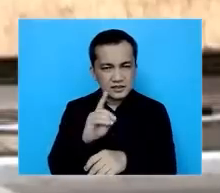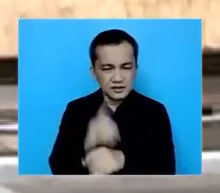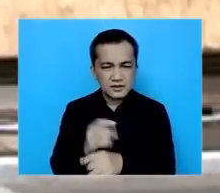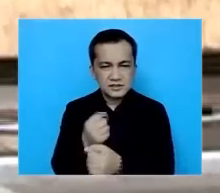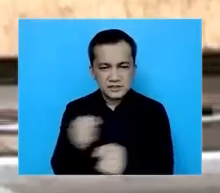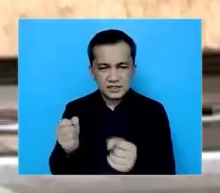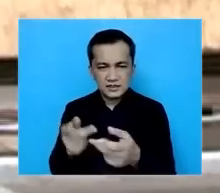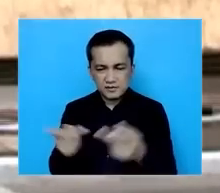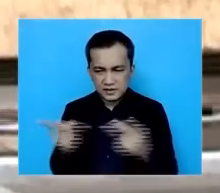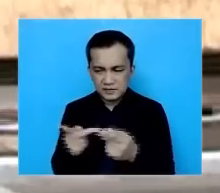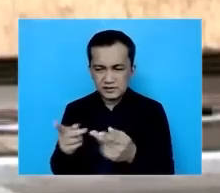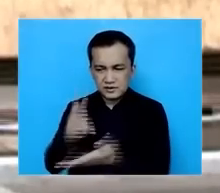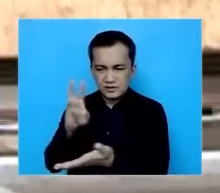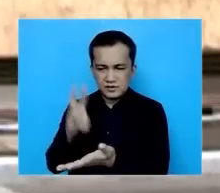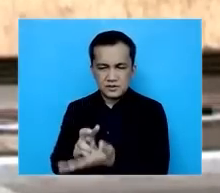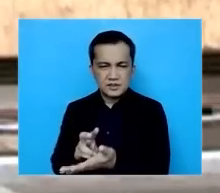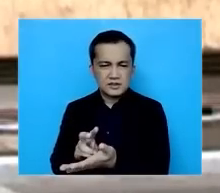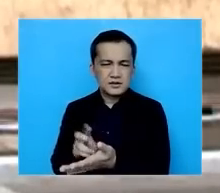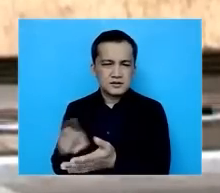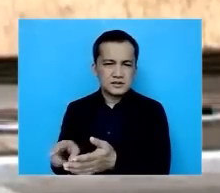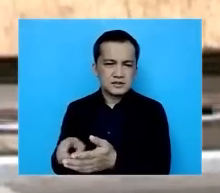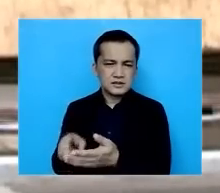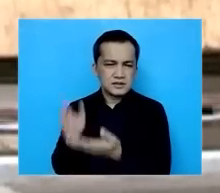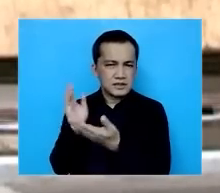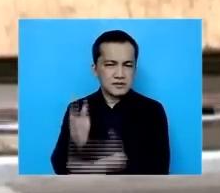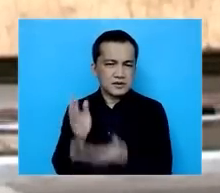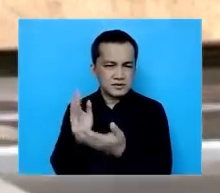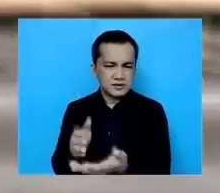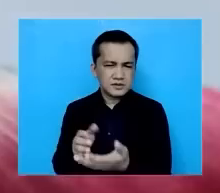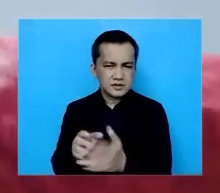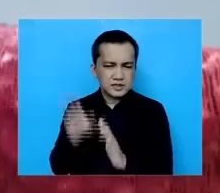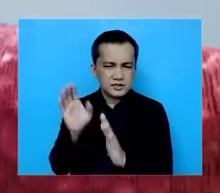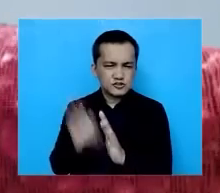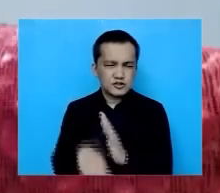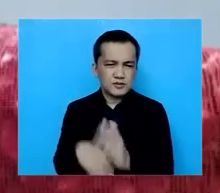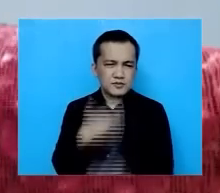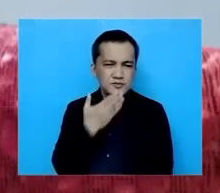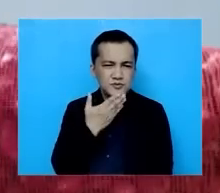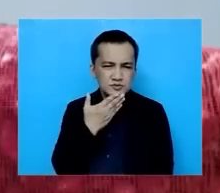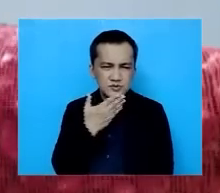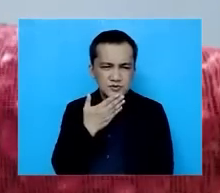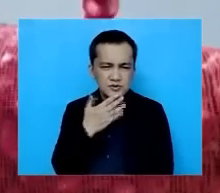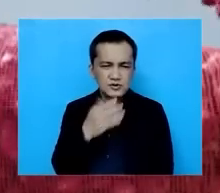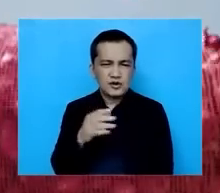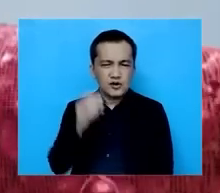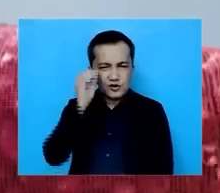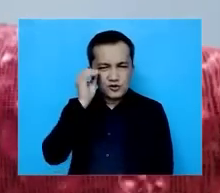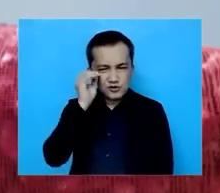lokasyon at gawing bagsakan na lang ng murang asukal at onion.